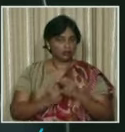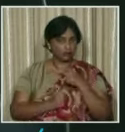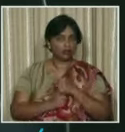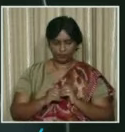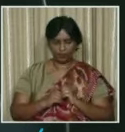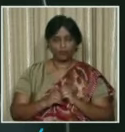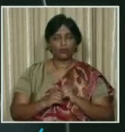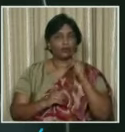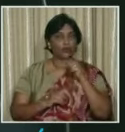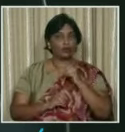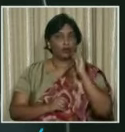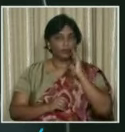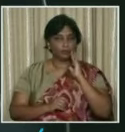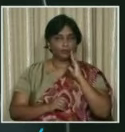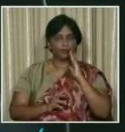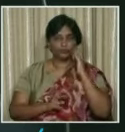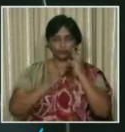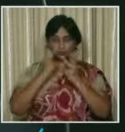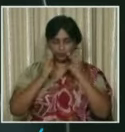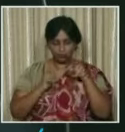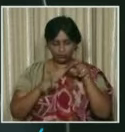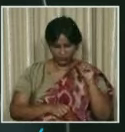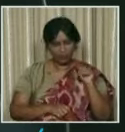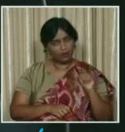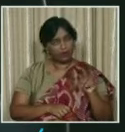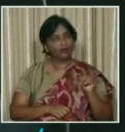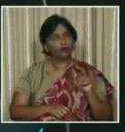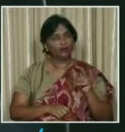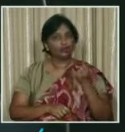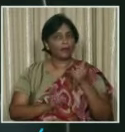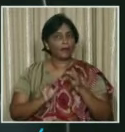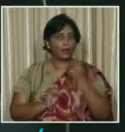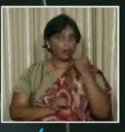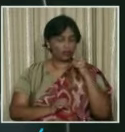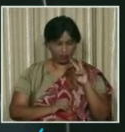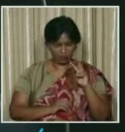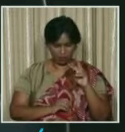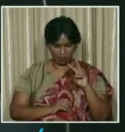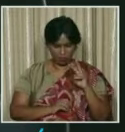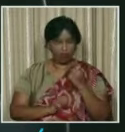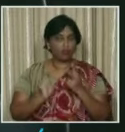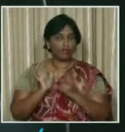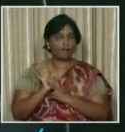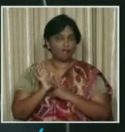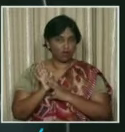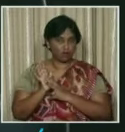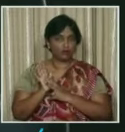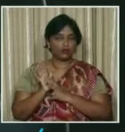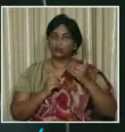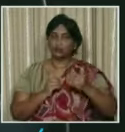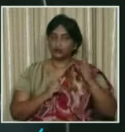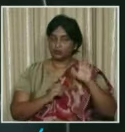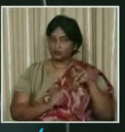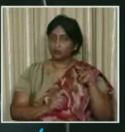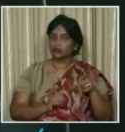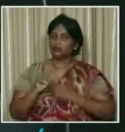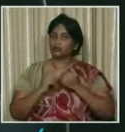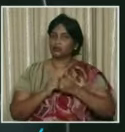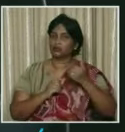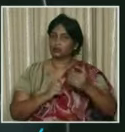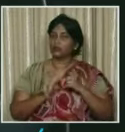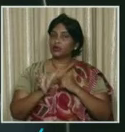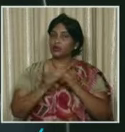භාජනය කරලා නැහැ. විදේශ දූත මණ්ඩල 66ක රුපියල් බිලියන 12ේ මුදල් වවුචර් දිගින් දිගටම අවුරුදු